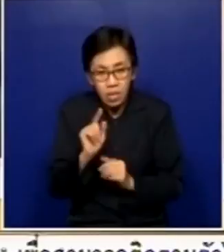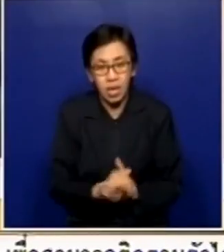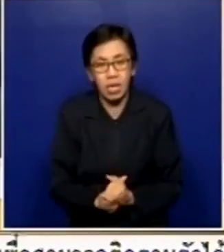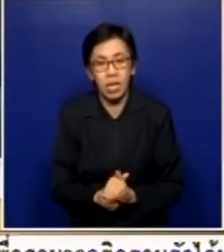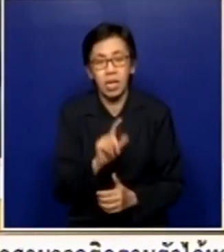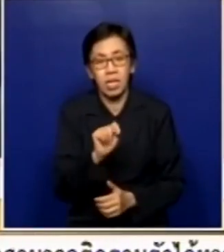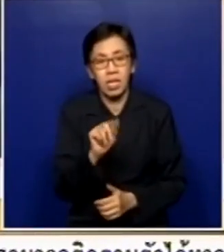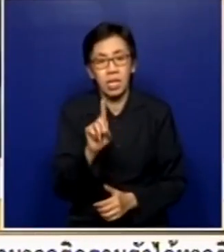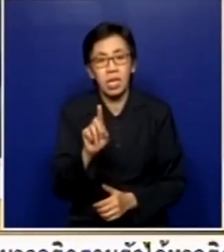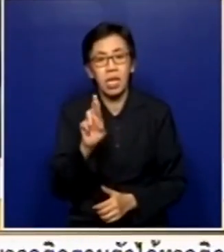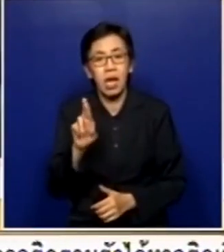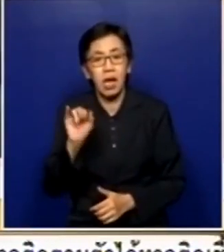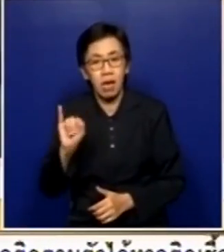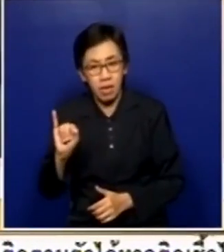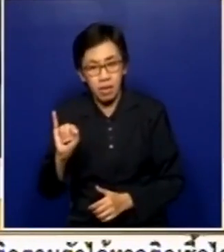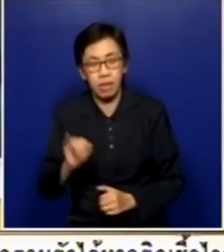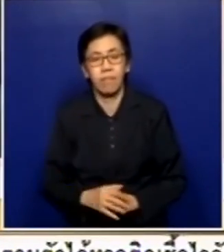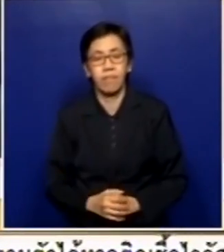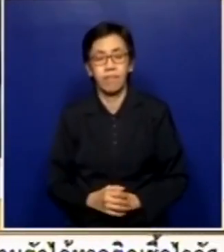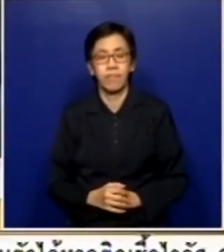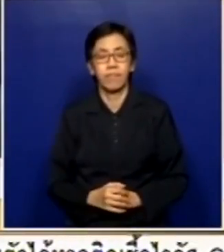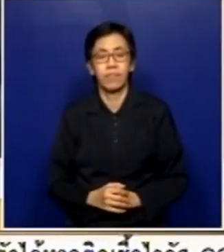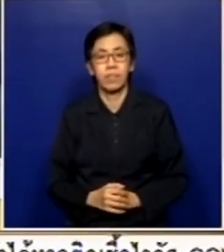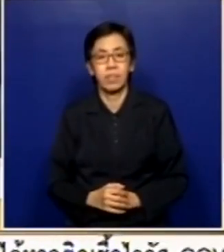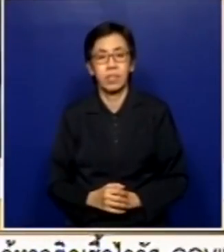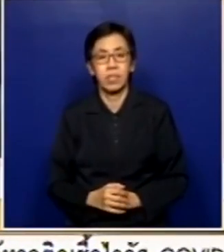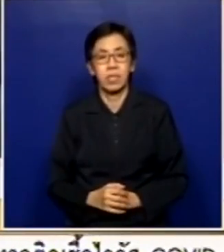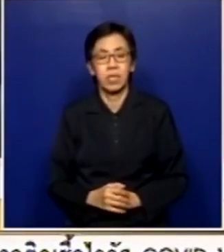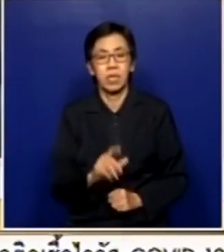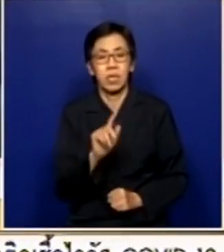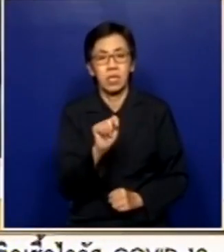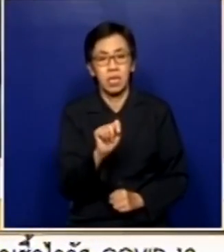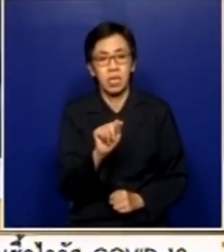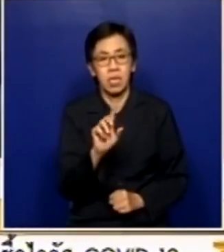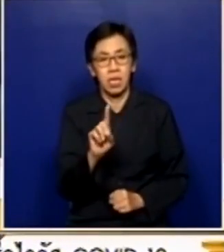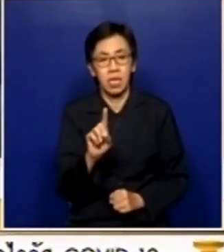อะไรคือสถาบัน